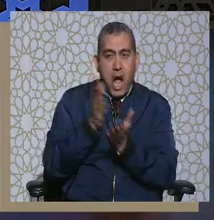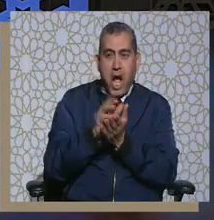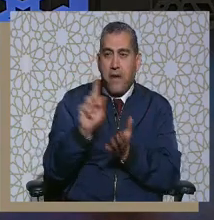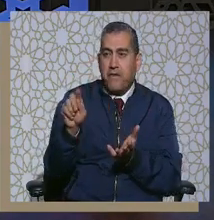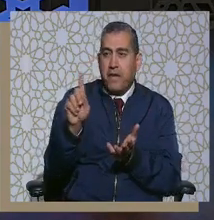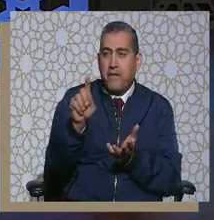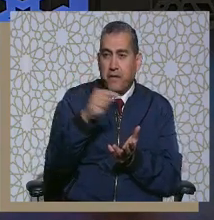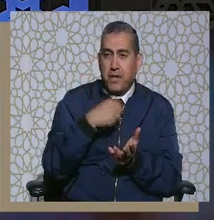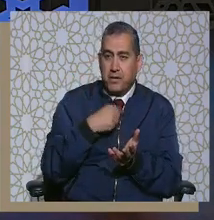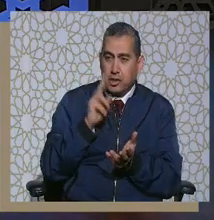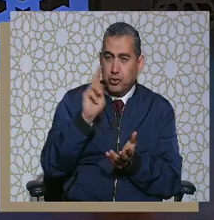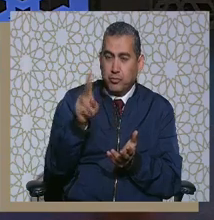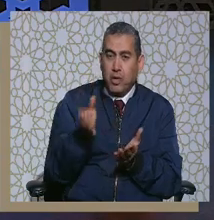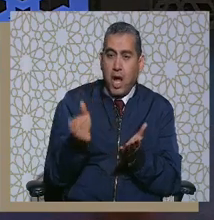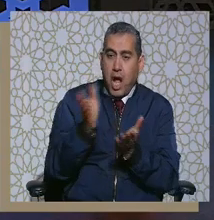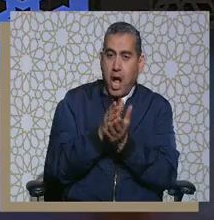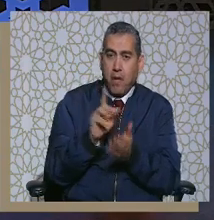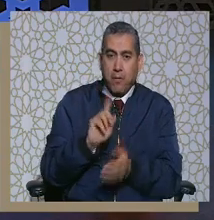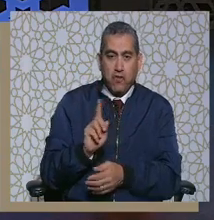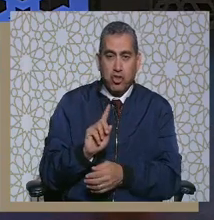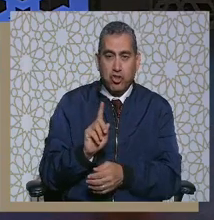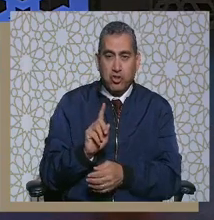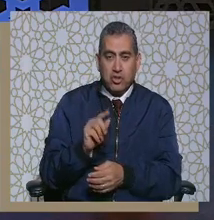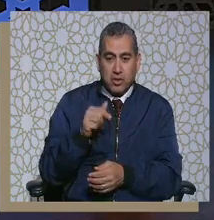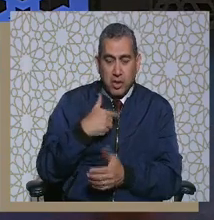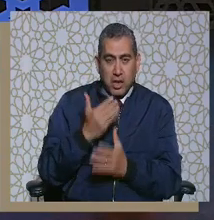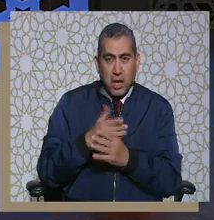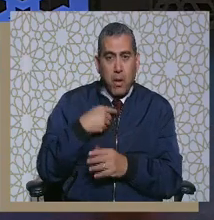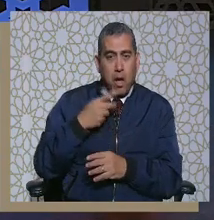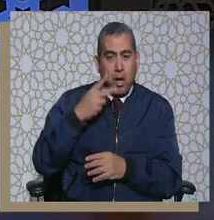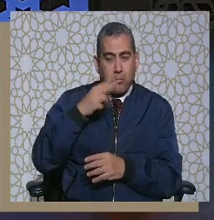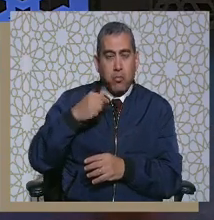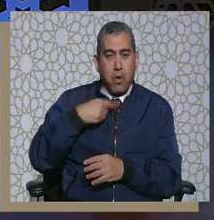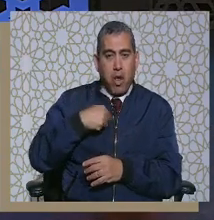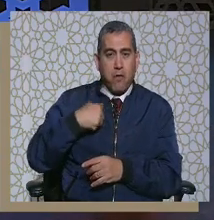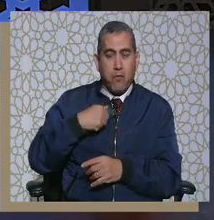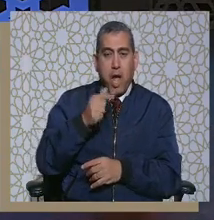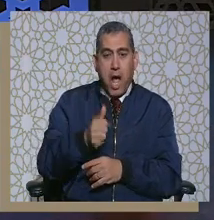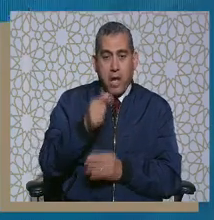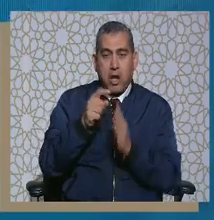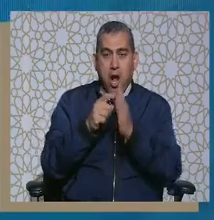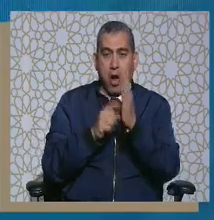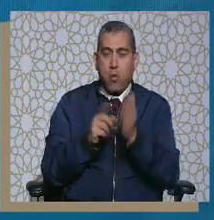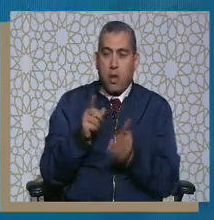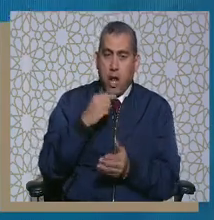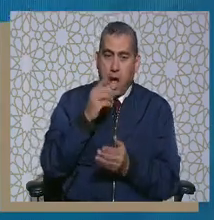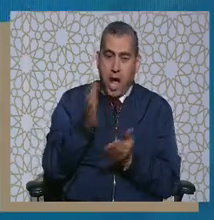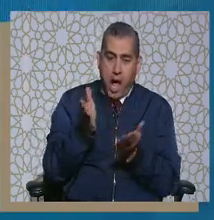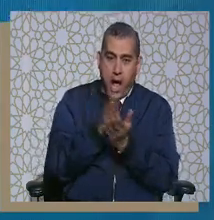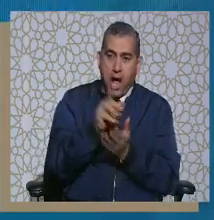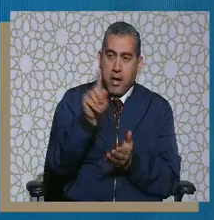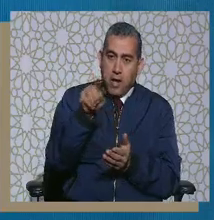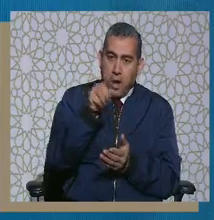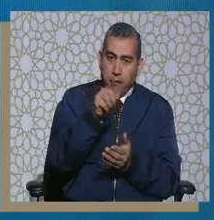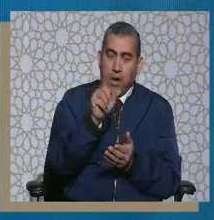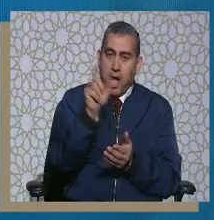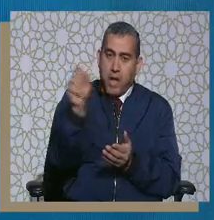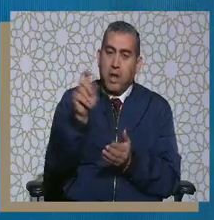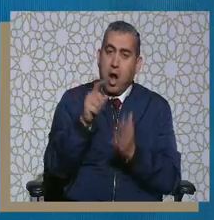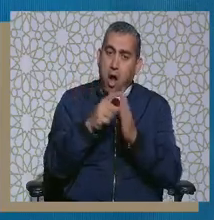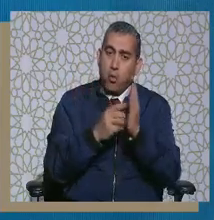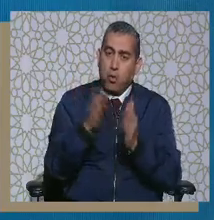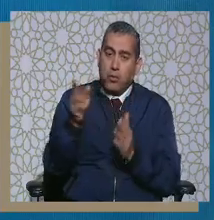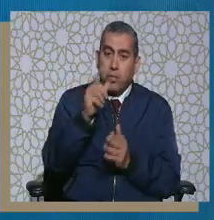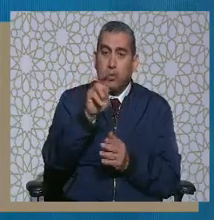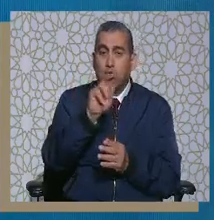وهي مش حقوق فانا شايف ان انت تاخد حقك منهم بالقانون ونفس الكلام في السؤال التاني لكن ما